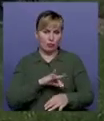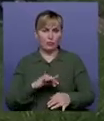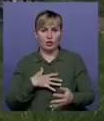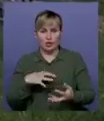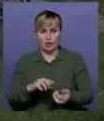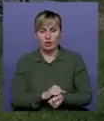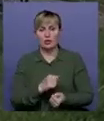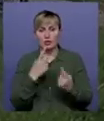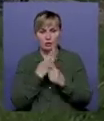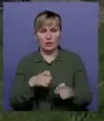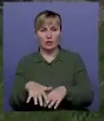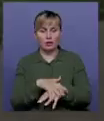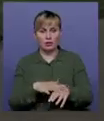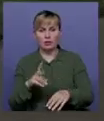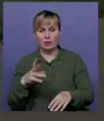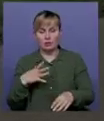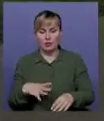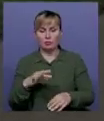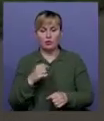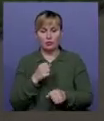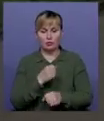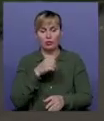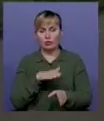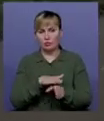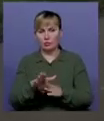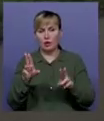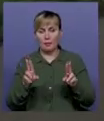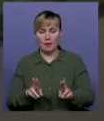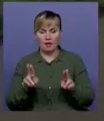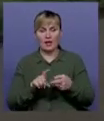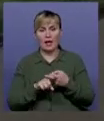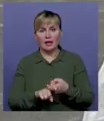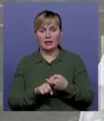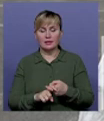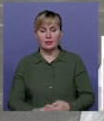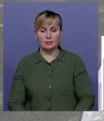решимости. Они призывают народ к терпению и строгому соблюдению правил карантина.